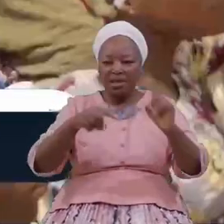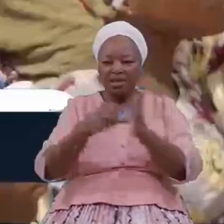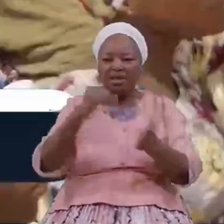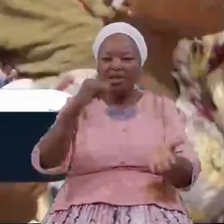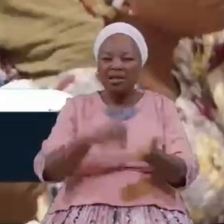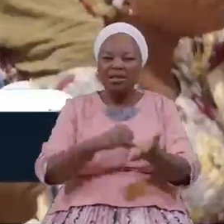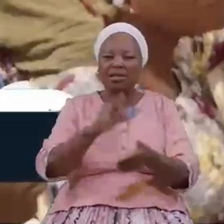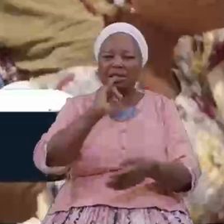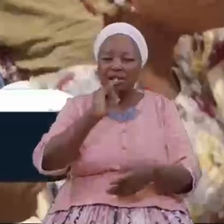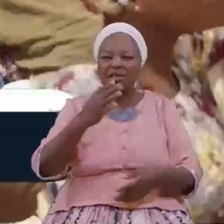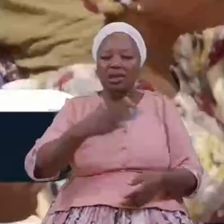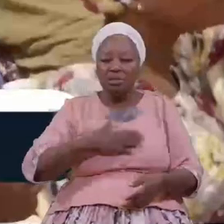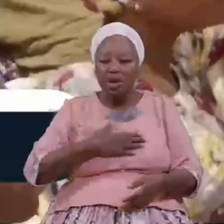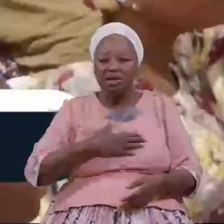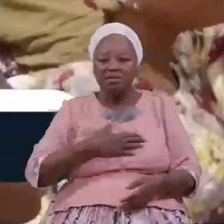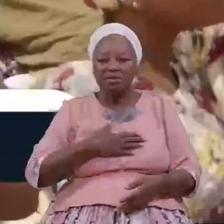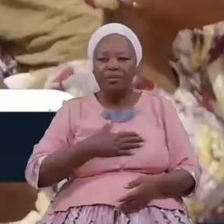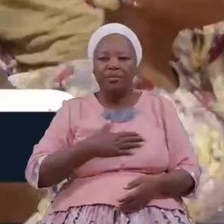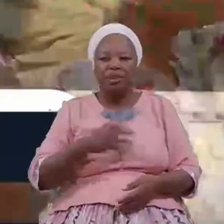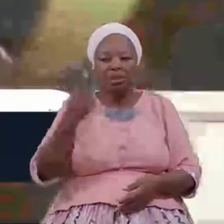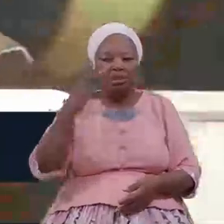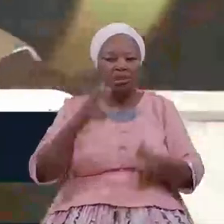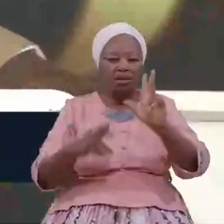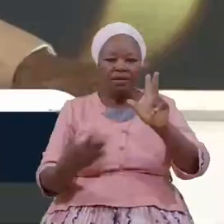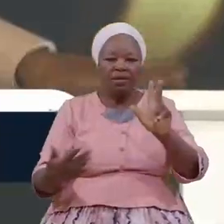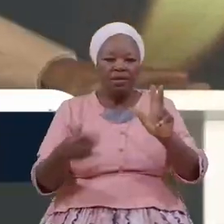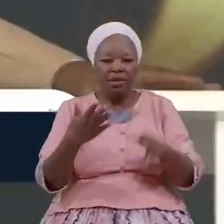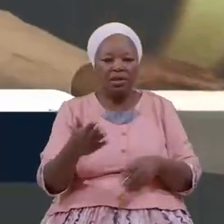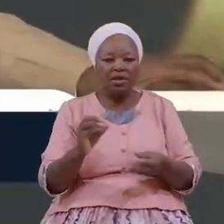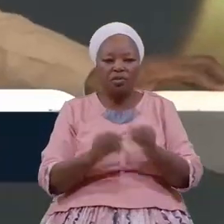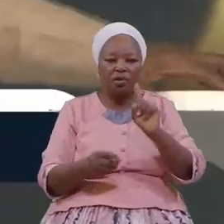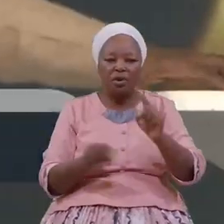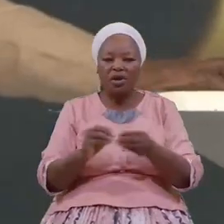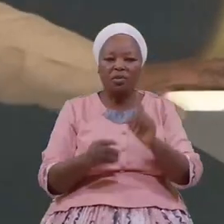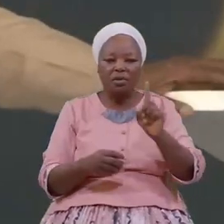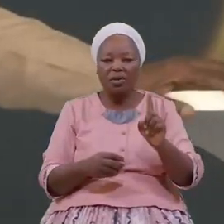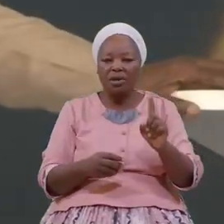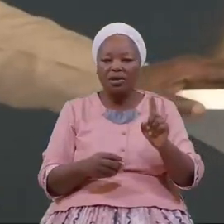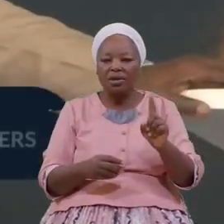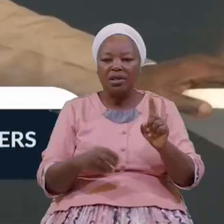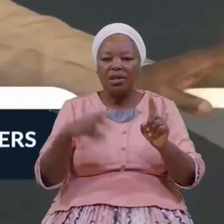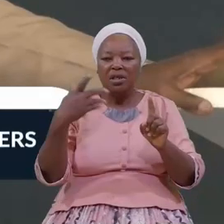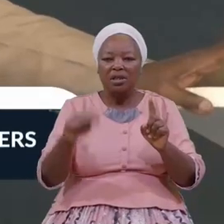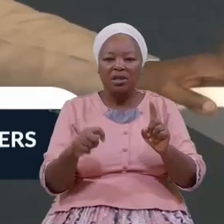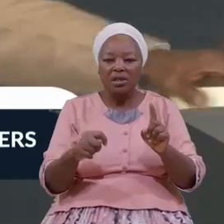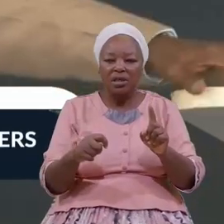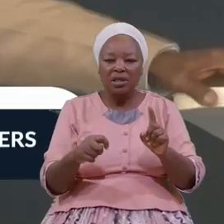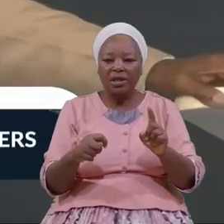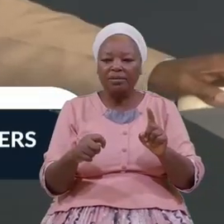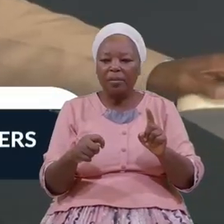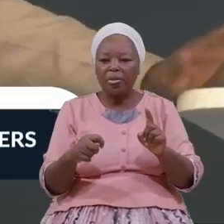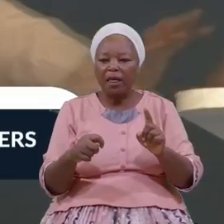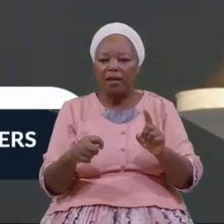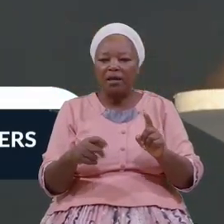dis, c'est pour moi. Nous allons voir trois sections ici, numéro 1. Nous allons voir ici,